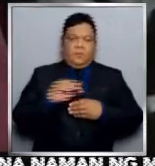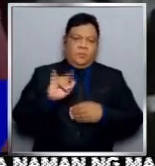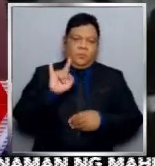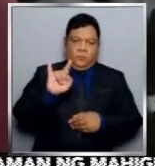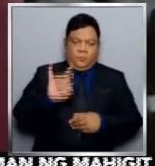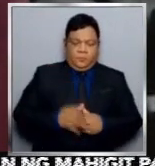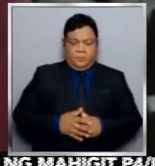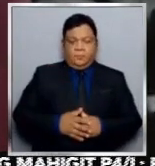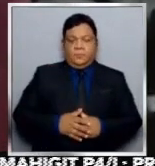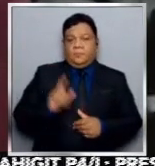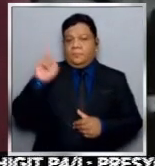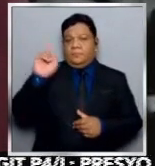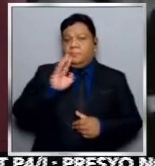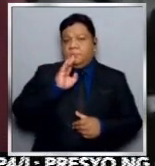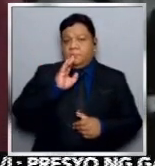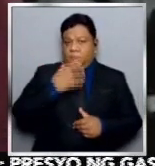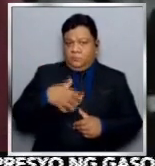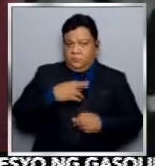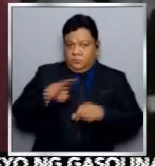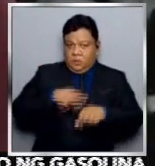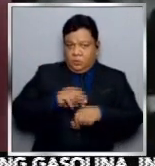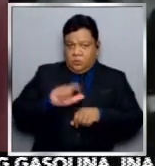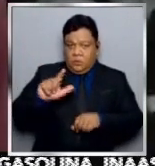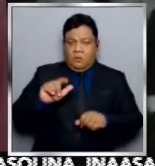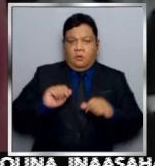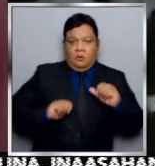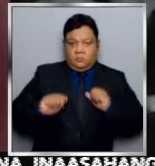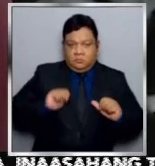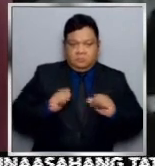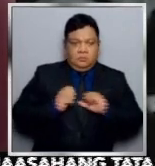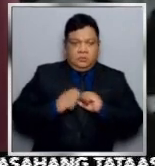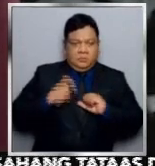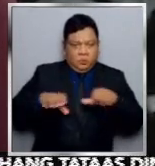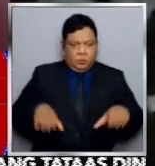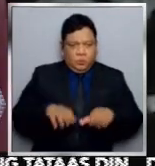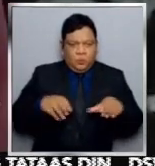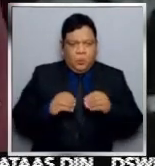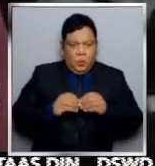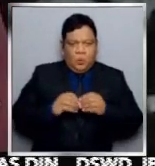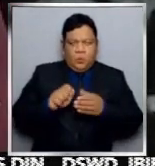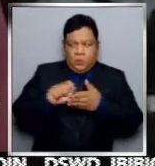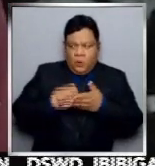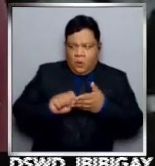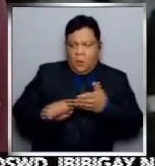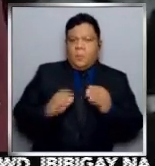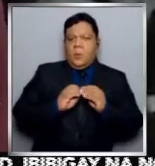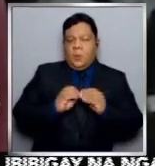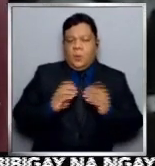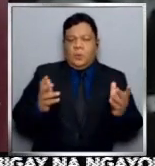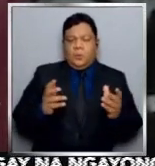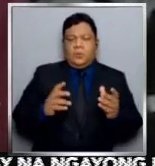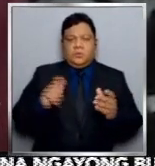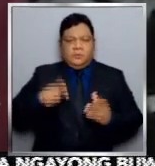artist, kailangan, I should work harder. I should write more. Kailangan mas